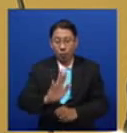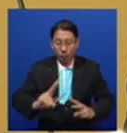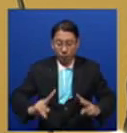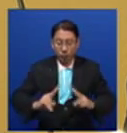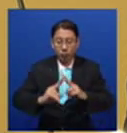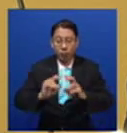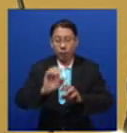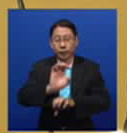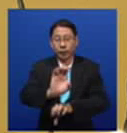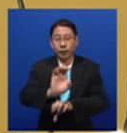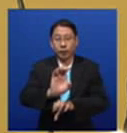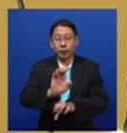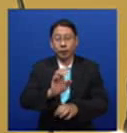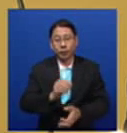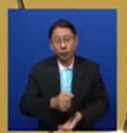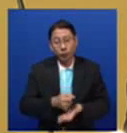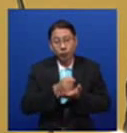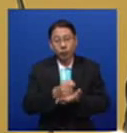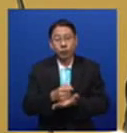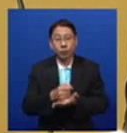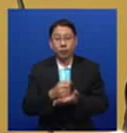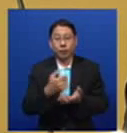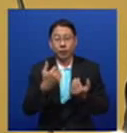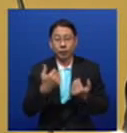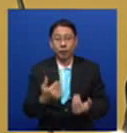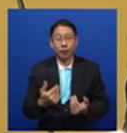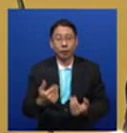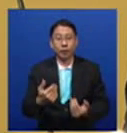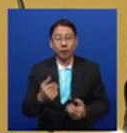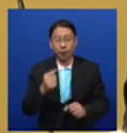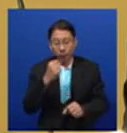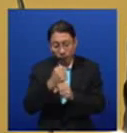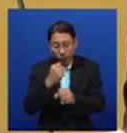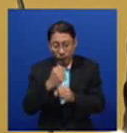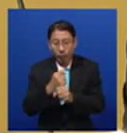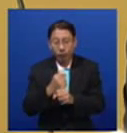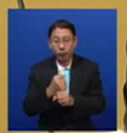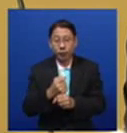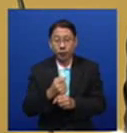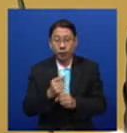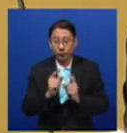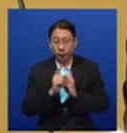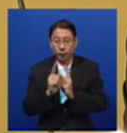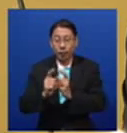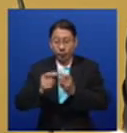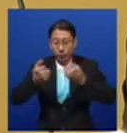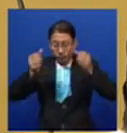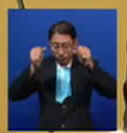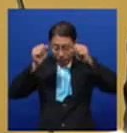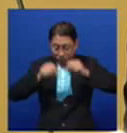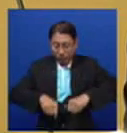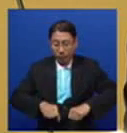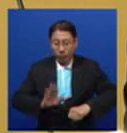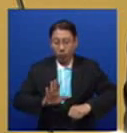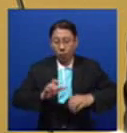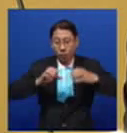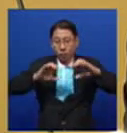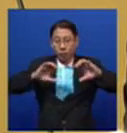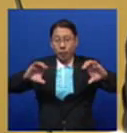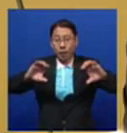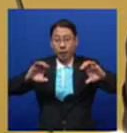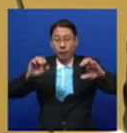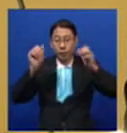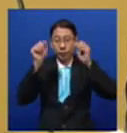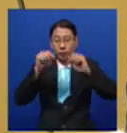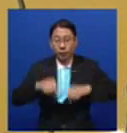ไทยนะครับแต่ยังไงก็ตามการดำเนินการเนี่ยมติครม.เนี่ยนะครับให้ทำงานร่วมกัน